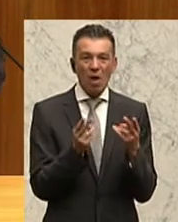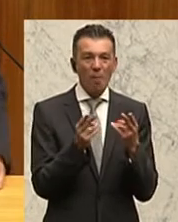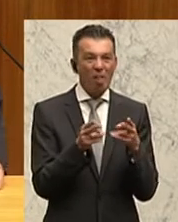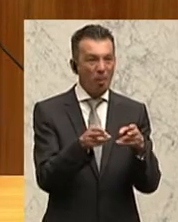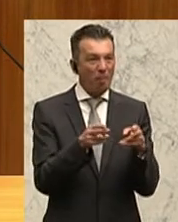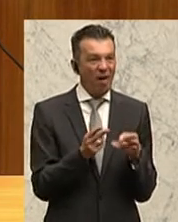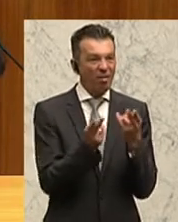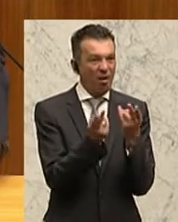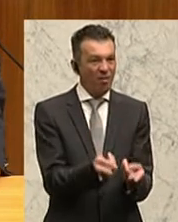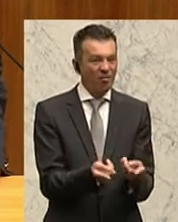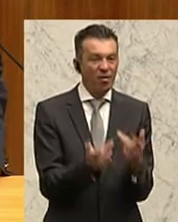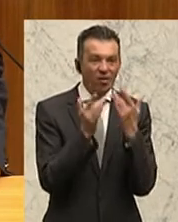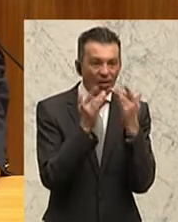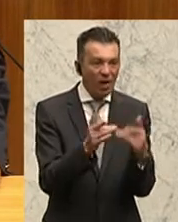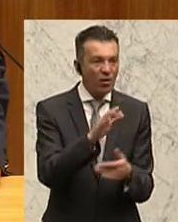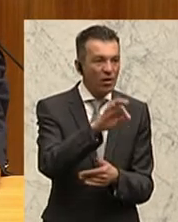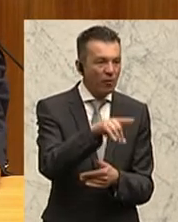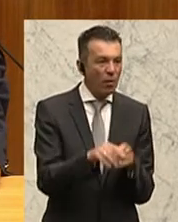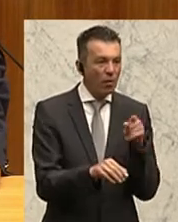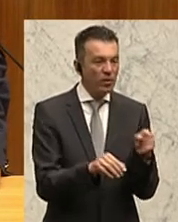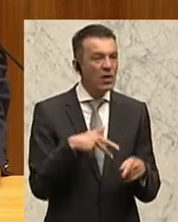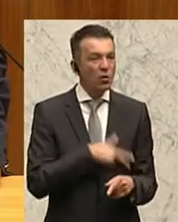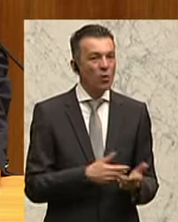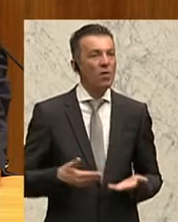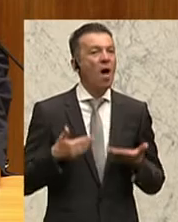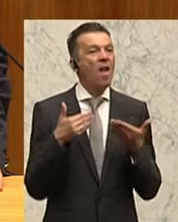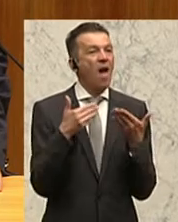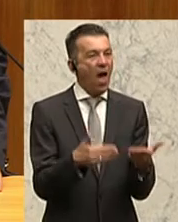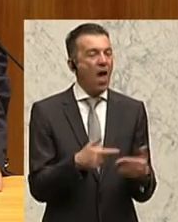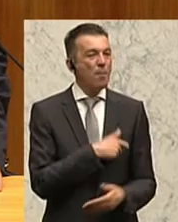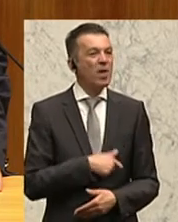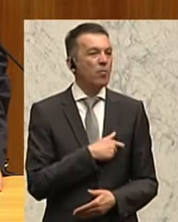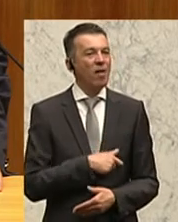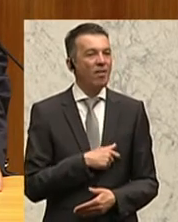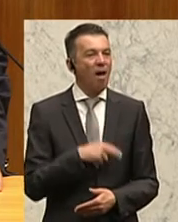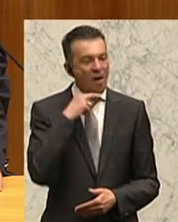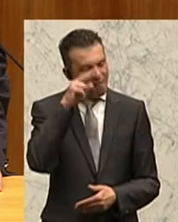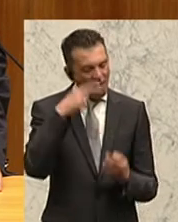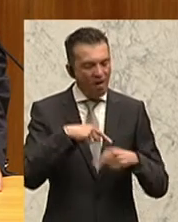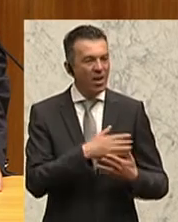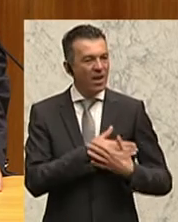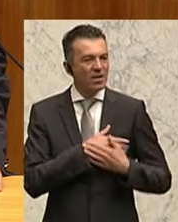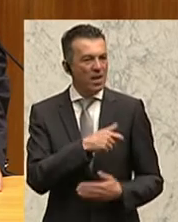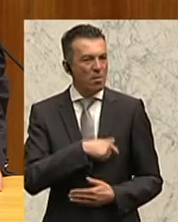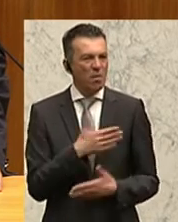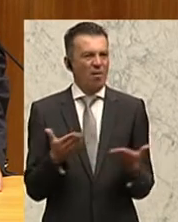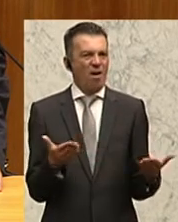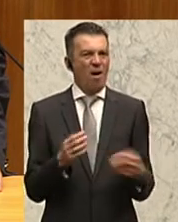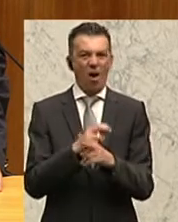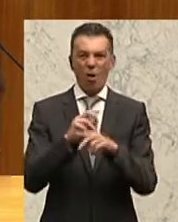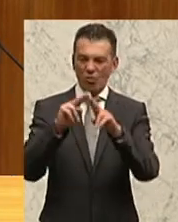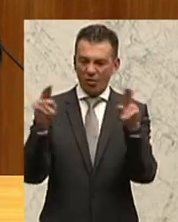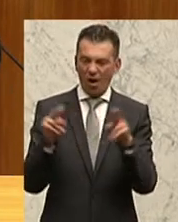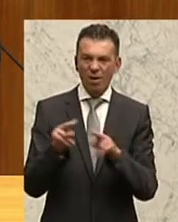als angebliche soziale Heimatpartei, als Patriotenpartei. Na, was ist denn das für Patriotismus, wenn man Österreich international lächerlich